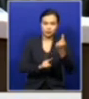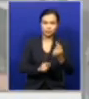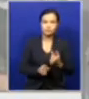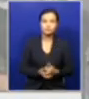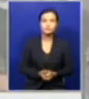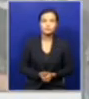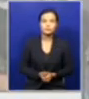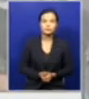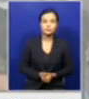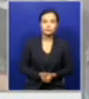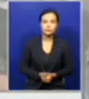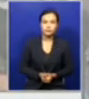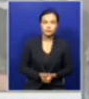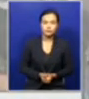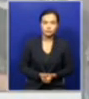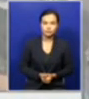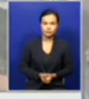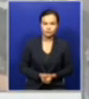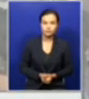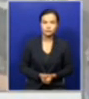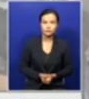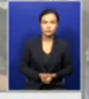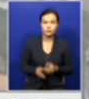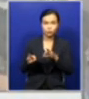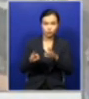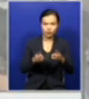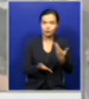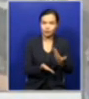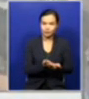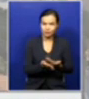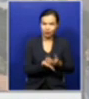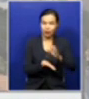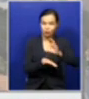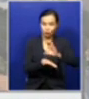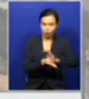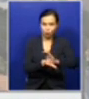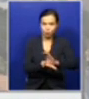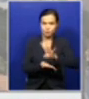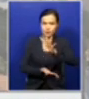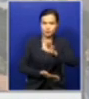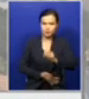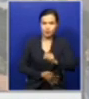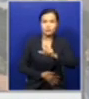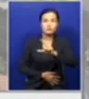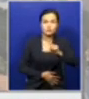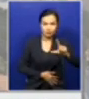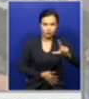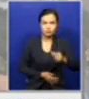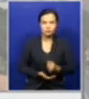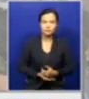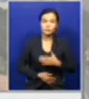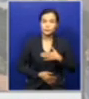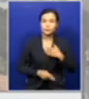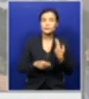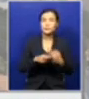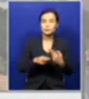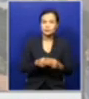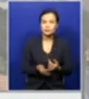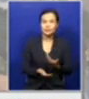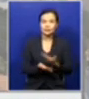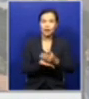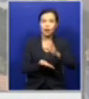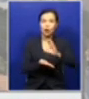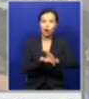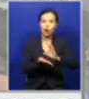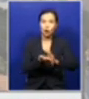ท่านประธานที่เคารพค่ะวิธีการใช้งบจำนวน 400,000 ล้านบาทนี้ดิฉันขอตั้งชื่อว่างบเบี้ยหัวแ